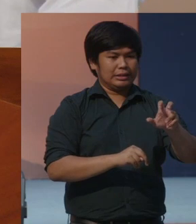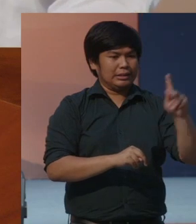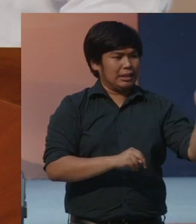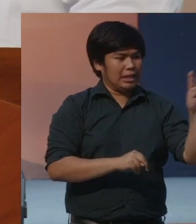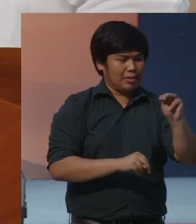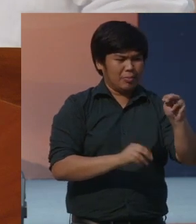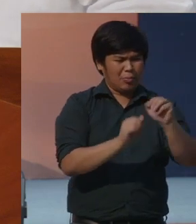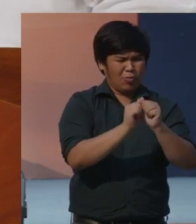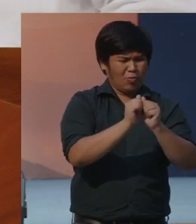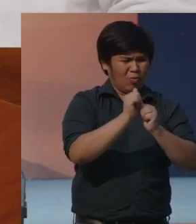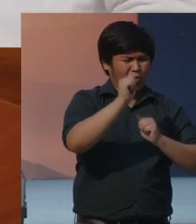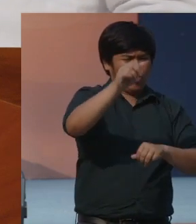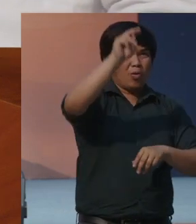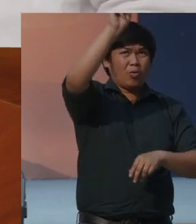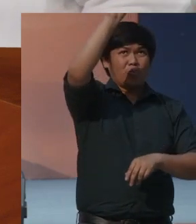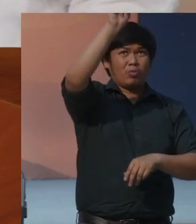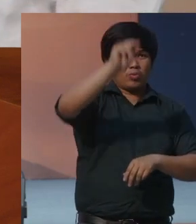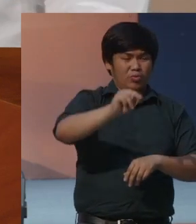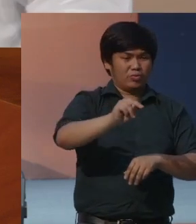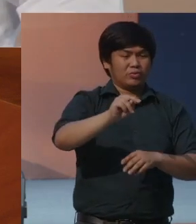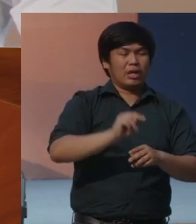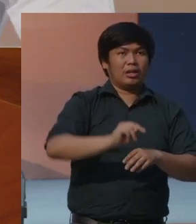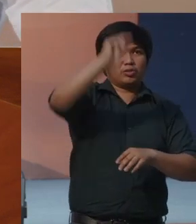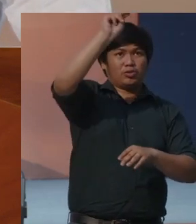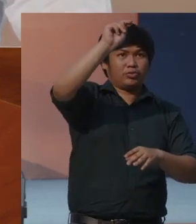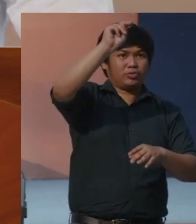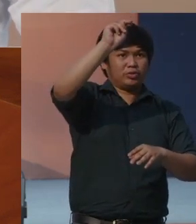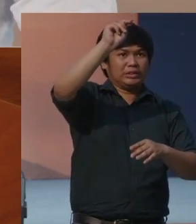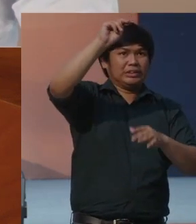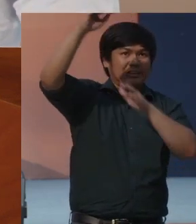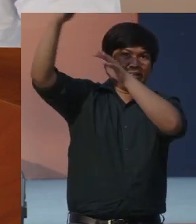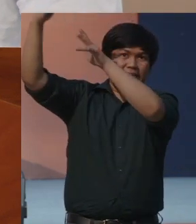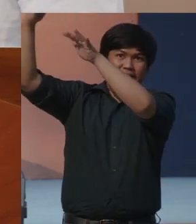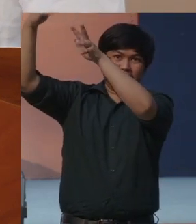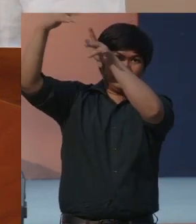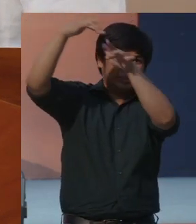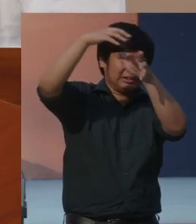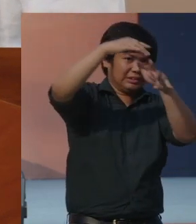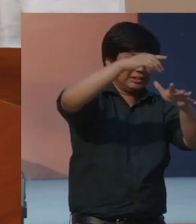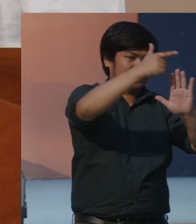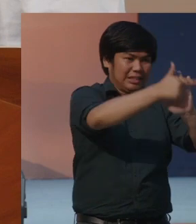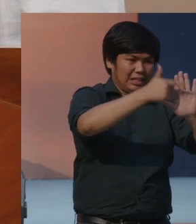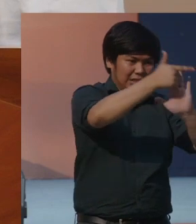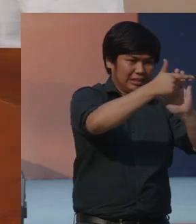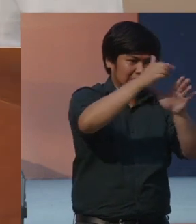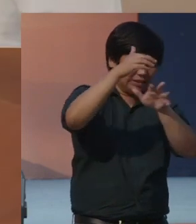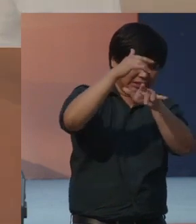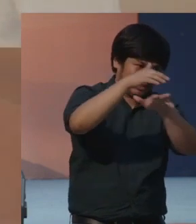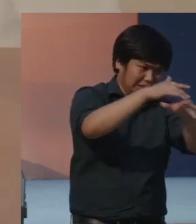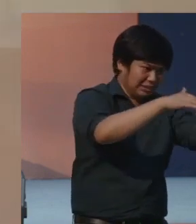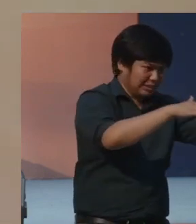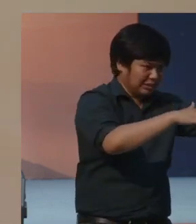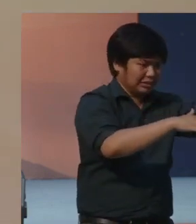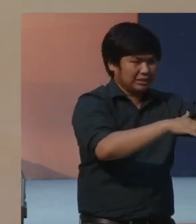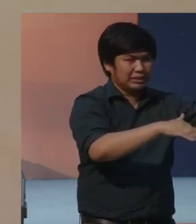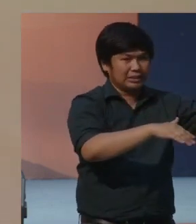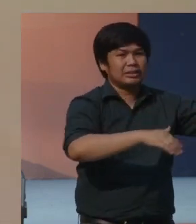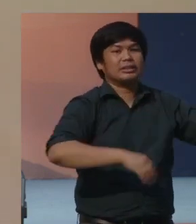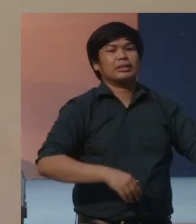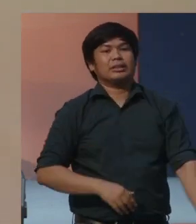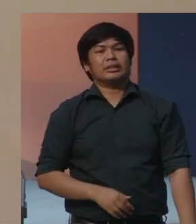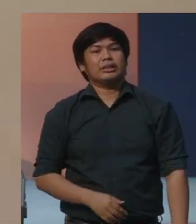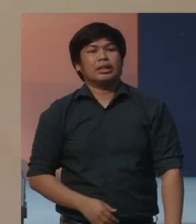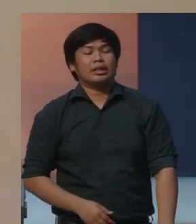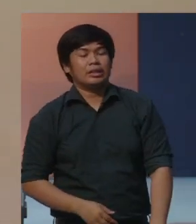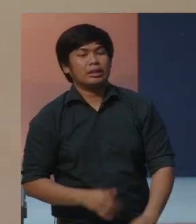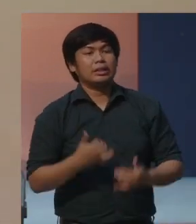ang Jordan River from the north, dadaan po siya ng Sea of Galilee, dadaan po siya at mag-e-end siya sa Dead Sea. Yung